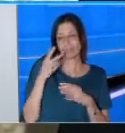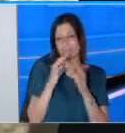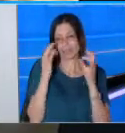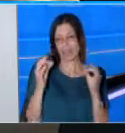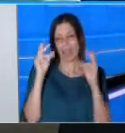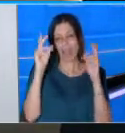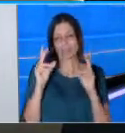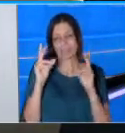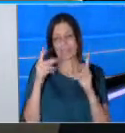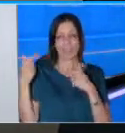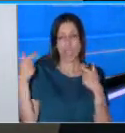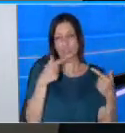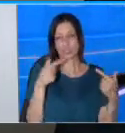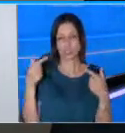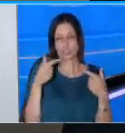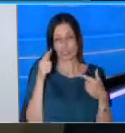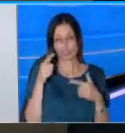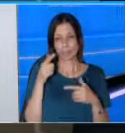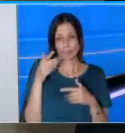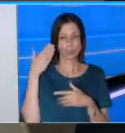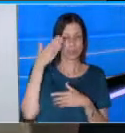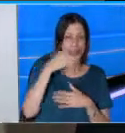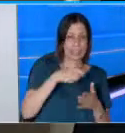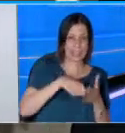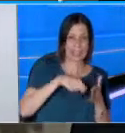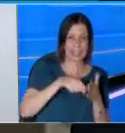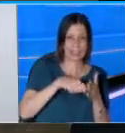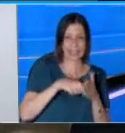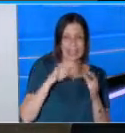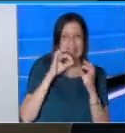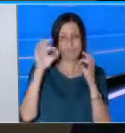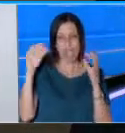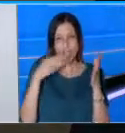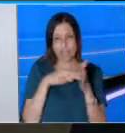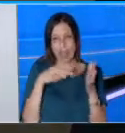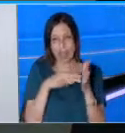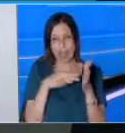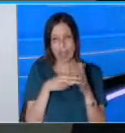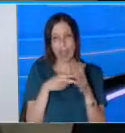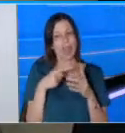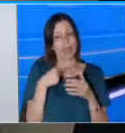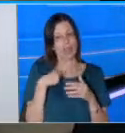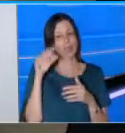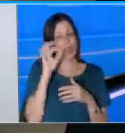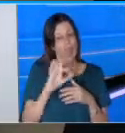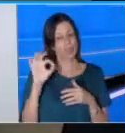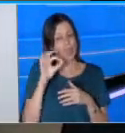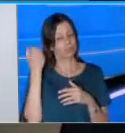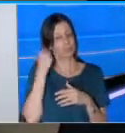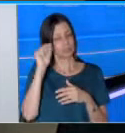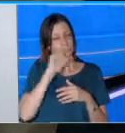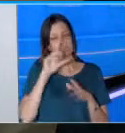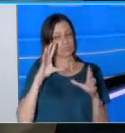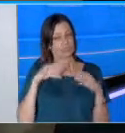הפסקת אש כזו או אחרת, תקשו לתקן את קווי החשמל? אנחנו עדיין עומדים בסירוב